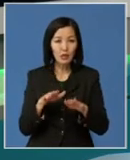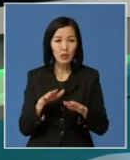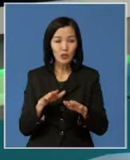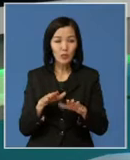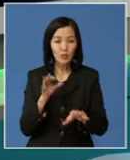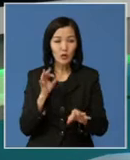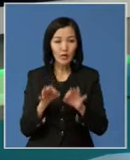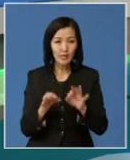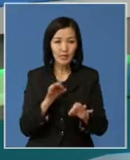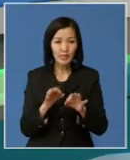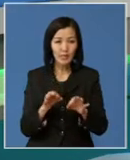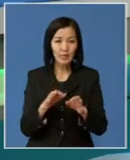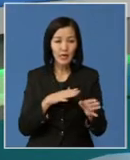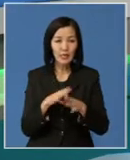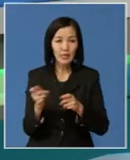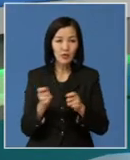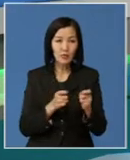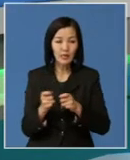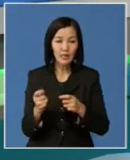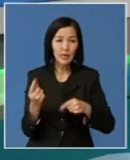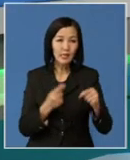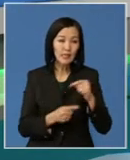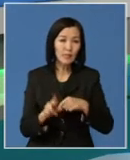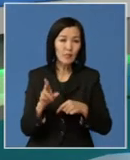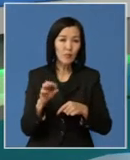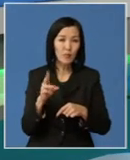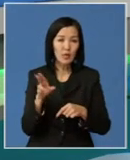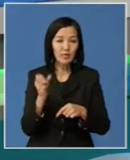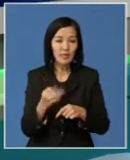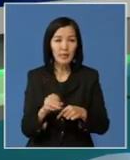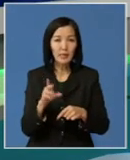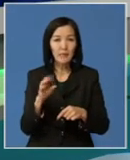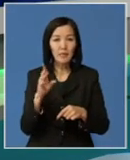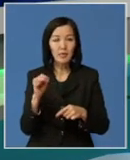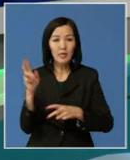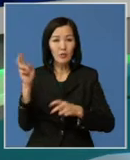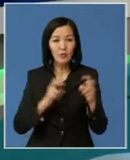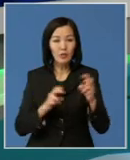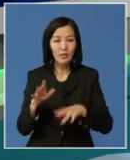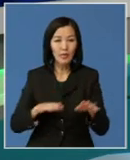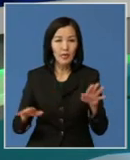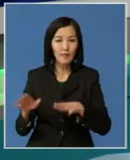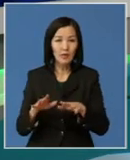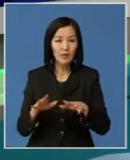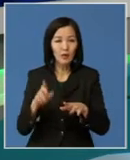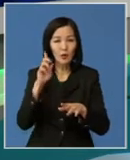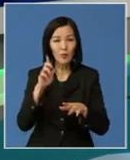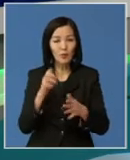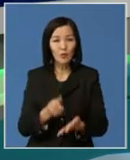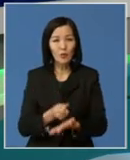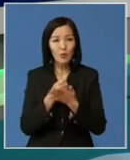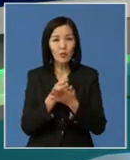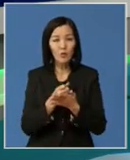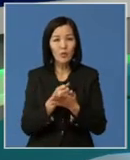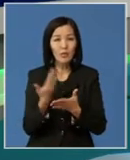жолдары қарастырылды. Сонымен қатар атқарушы билік тарапынан кәсіпкерлерге Боралдай және Береке өндірістік аймақтарынан жасалатын үкіметтік